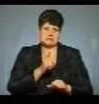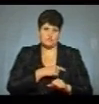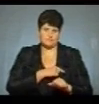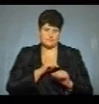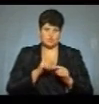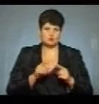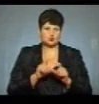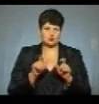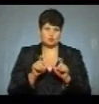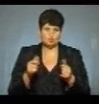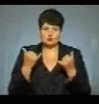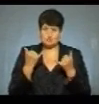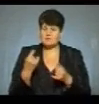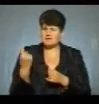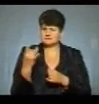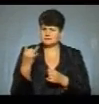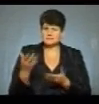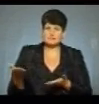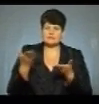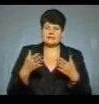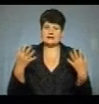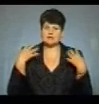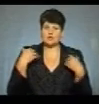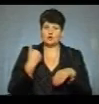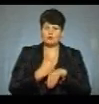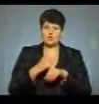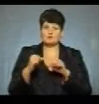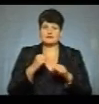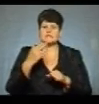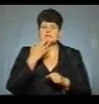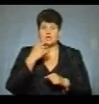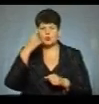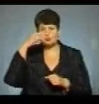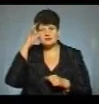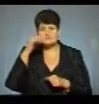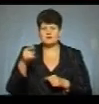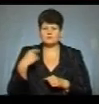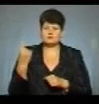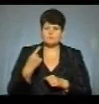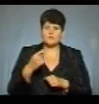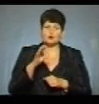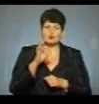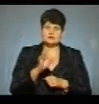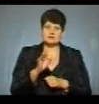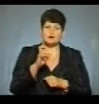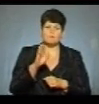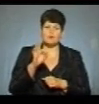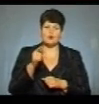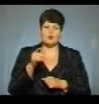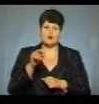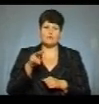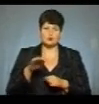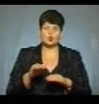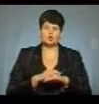до нашої студії ми вперше запросили начальника головного управління національної поліції у Тернопільській області Олександра Богомола. Кажу вам доброго